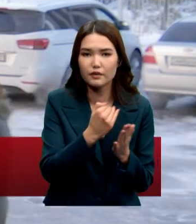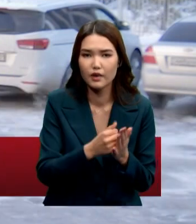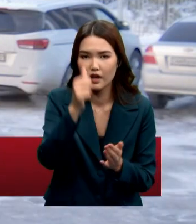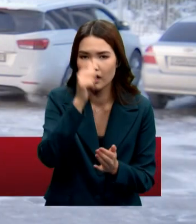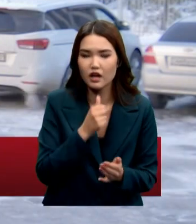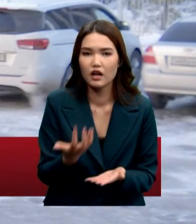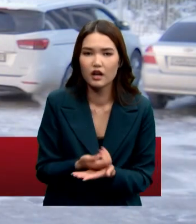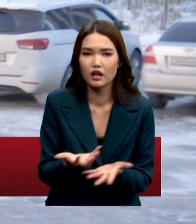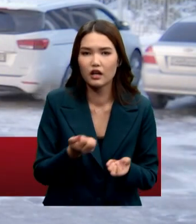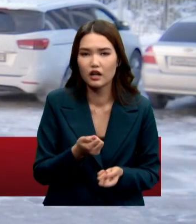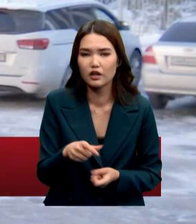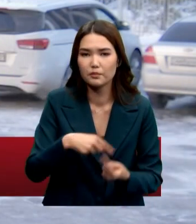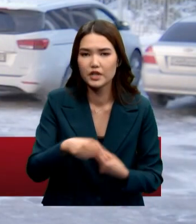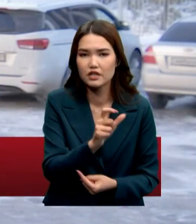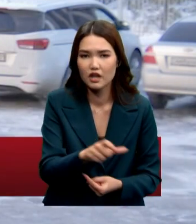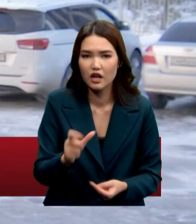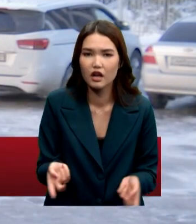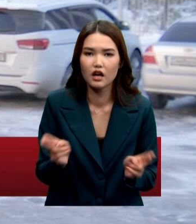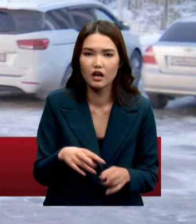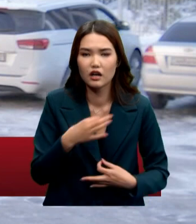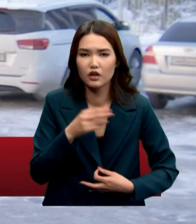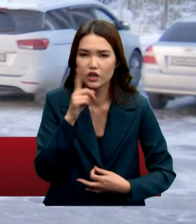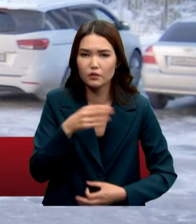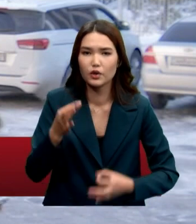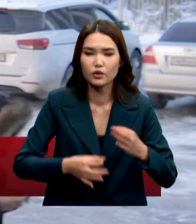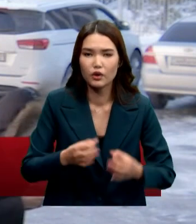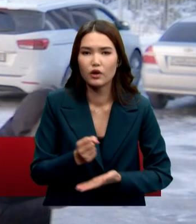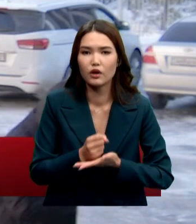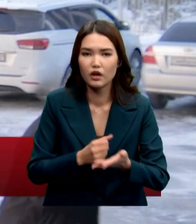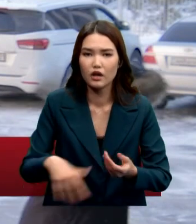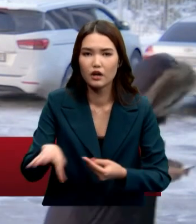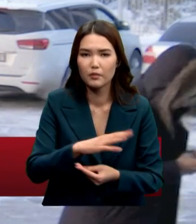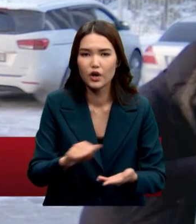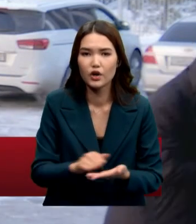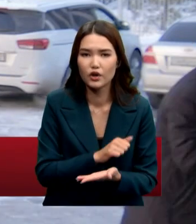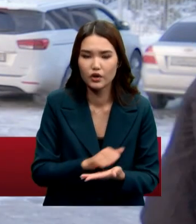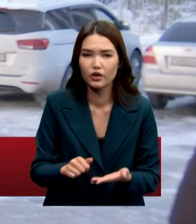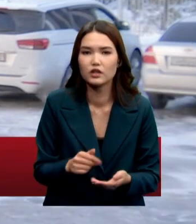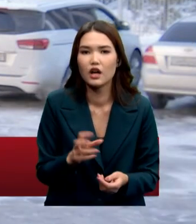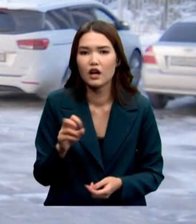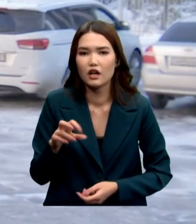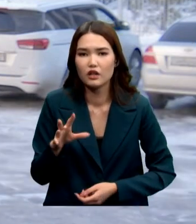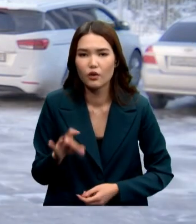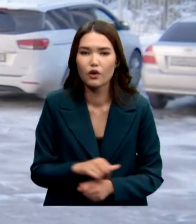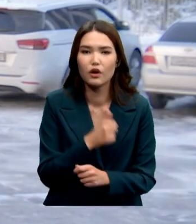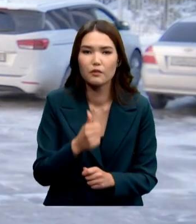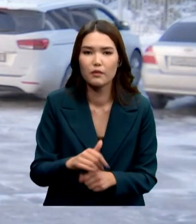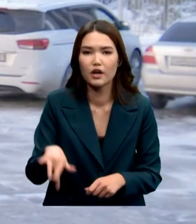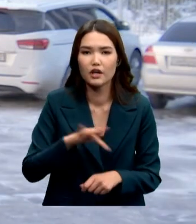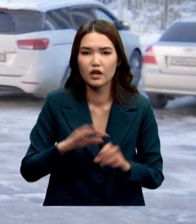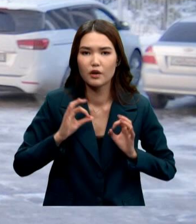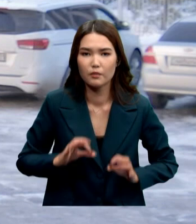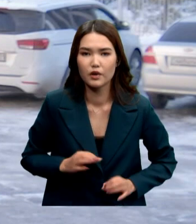алмай жүрген бизнесменді қолдаусыз қалдырмаймыз, дейді. Сотқа қатысудан бөлек барлық құжаттарды антикор мен бас қаланың